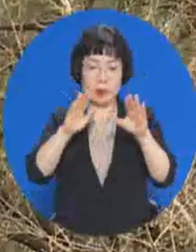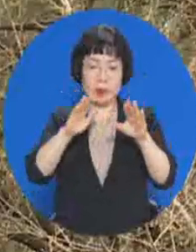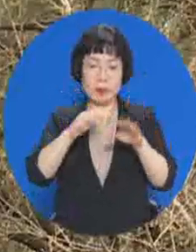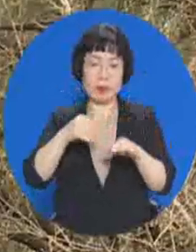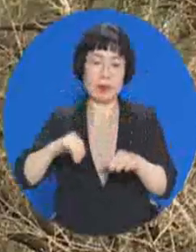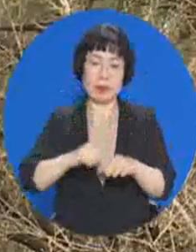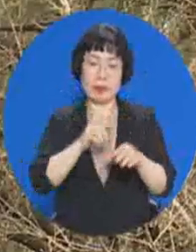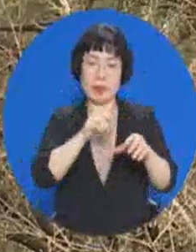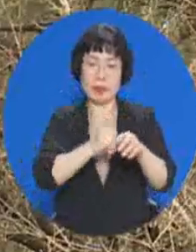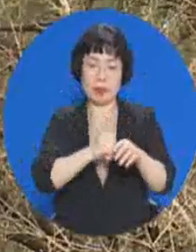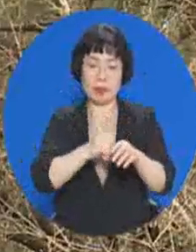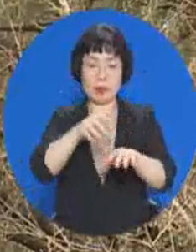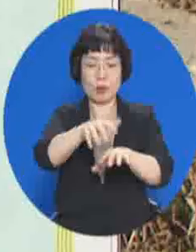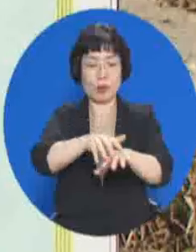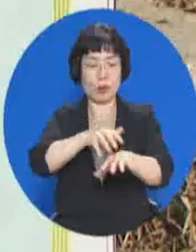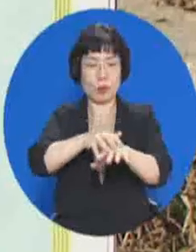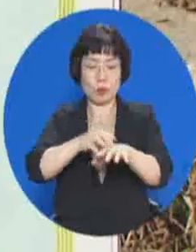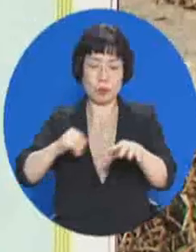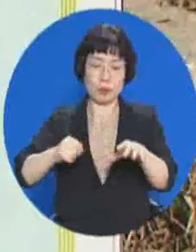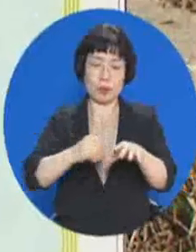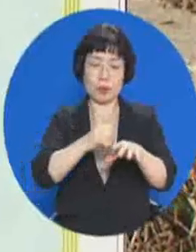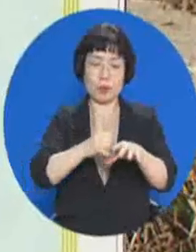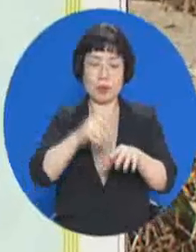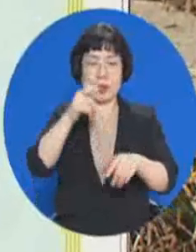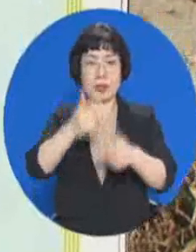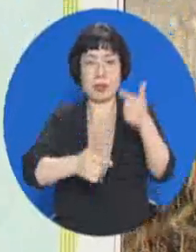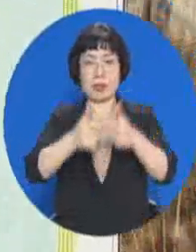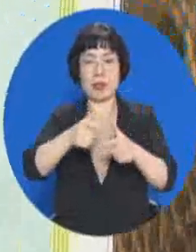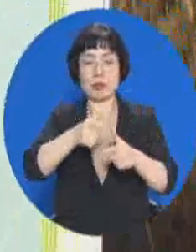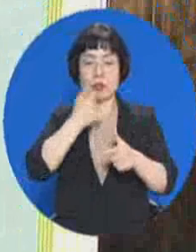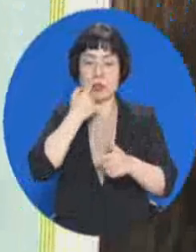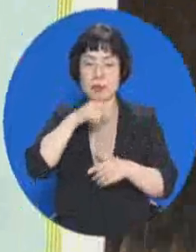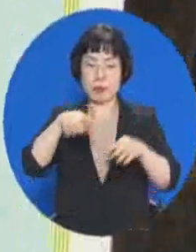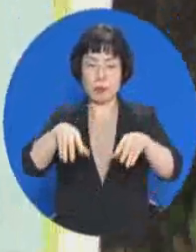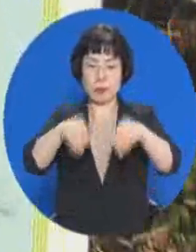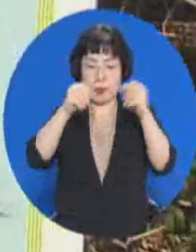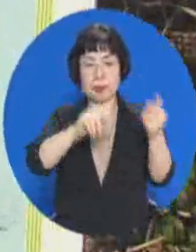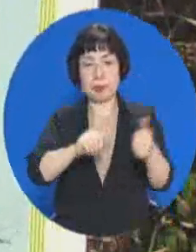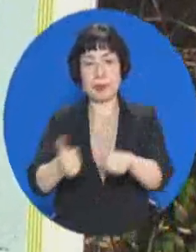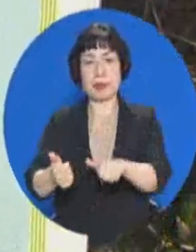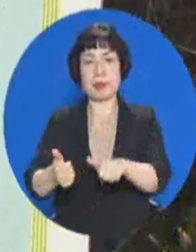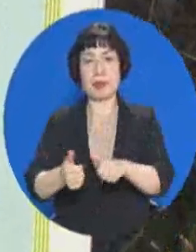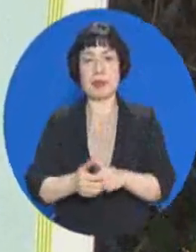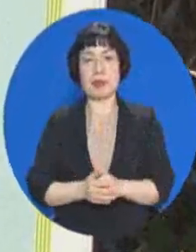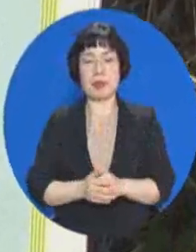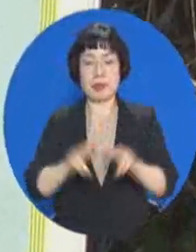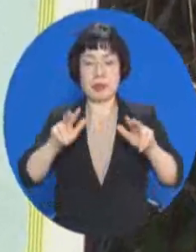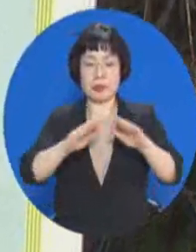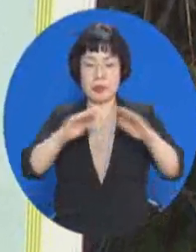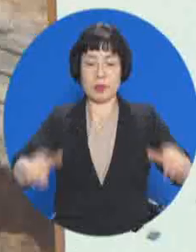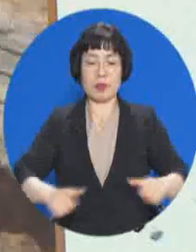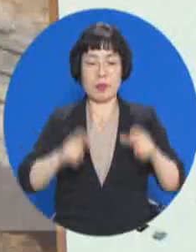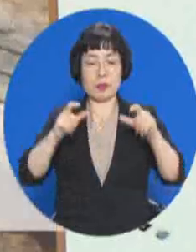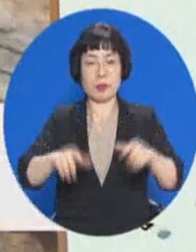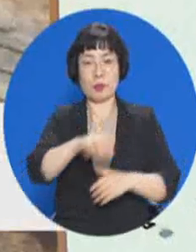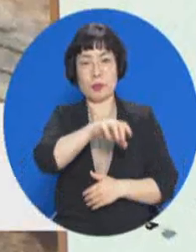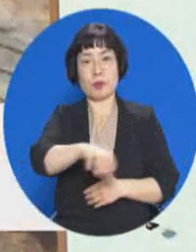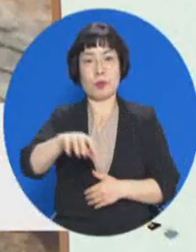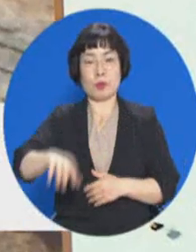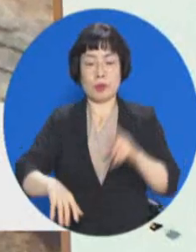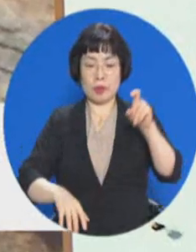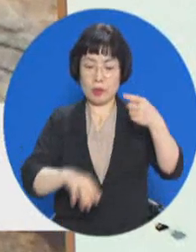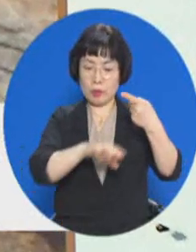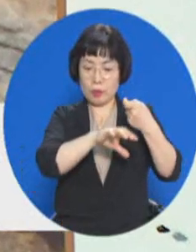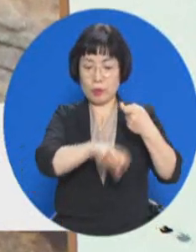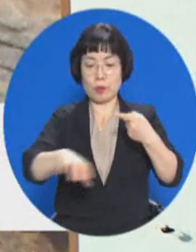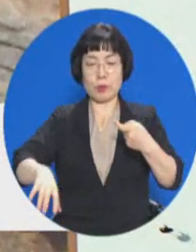기생하면서 소나무 조직 속으로 들어가 나무를 고사시키는 병해충입니다. 현재 도내 소나무 재선충병은